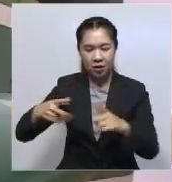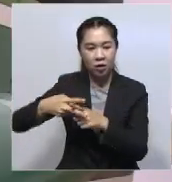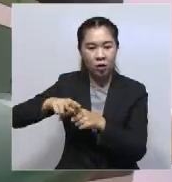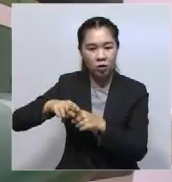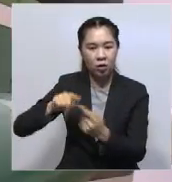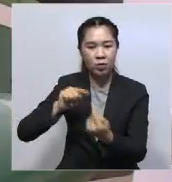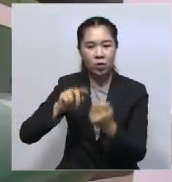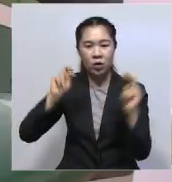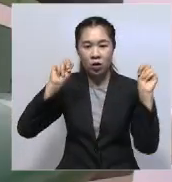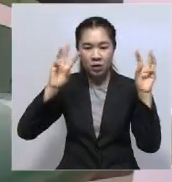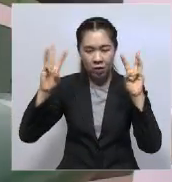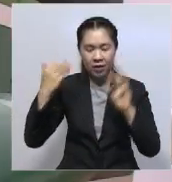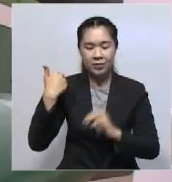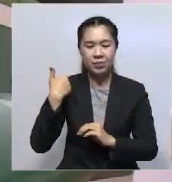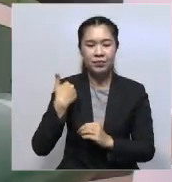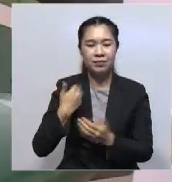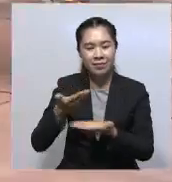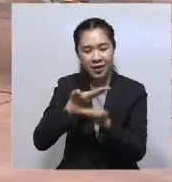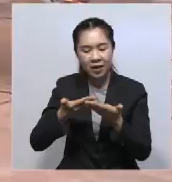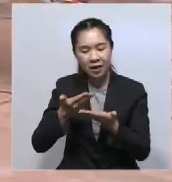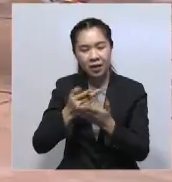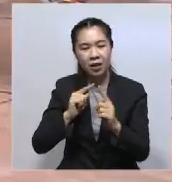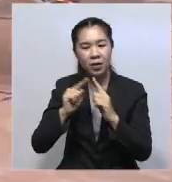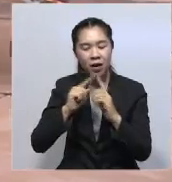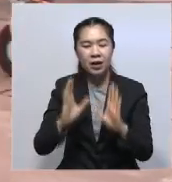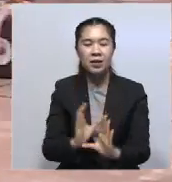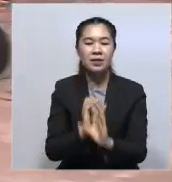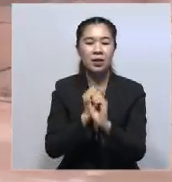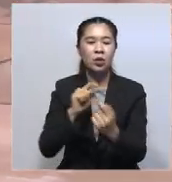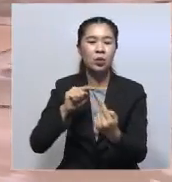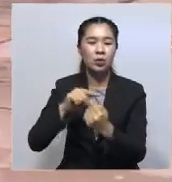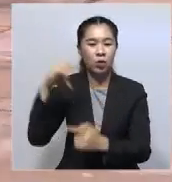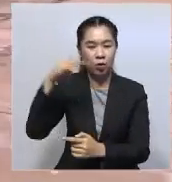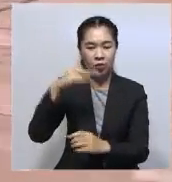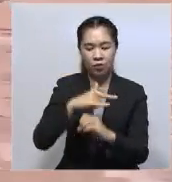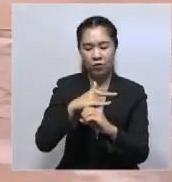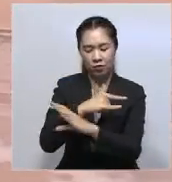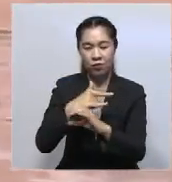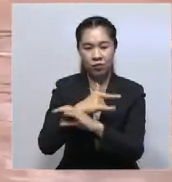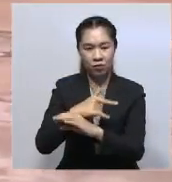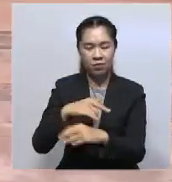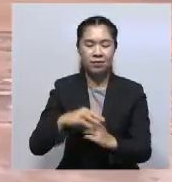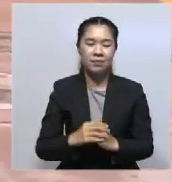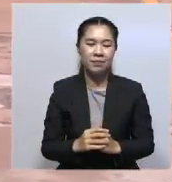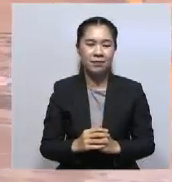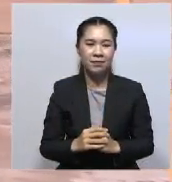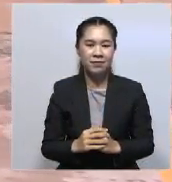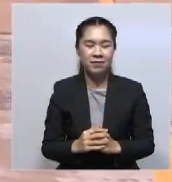วรรค์พร้อมบรรยายสรุปเกี่ยวกับการปฏิบัติการฝนหลวงของศูนย์ปฏิบัติการฝนหลวงของภาคกลางอีกด้วย